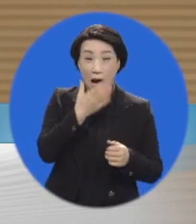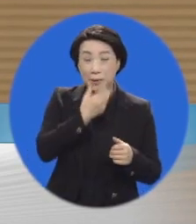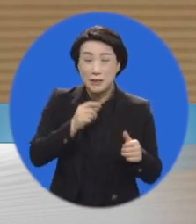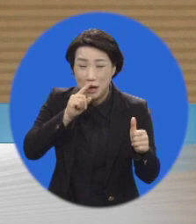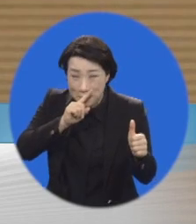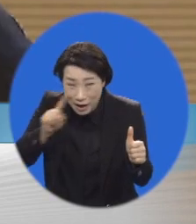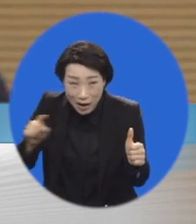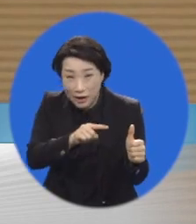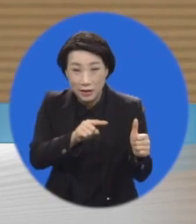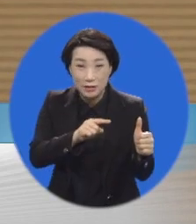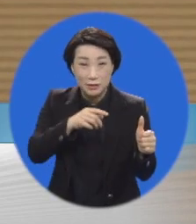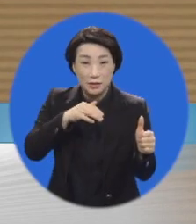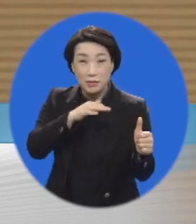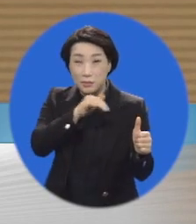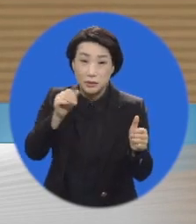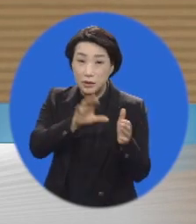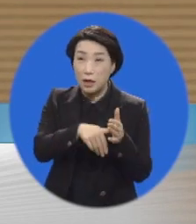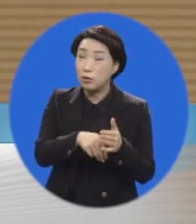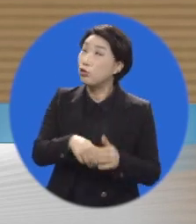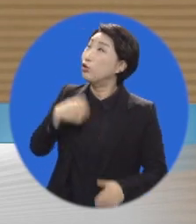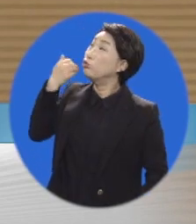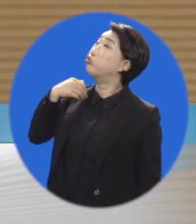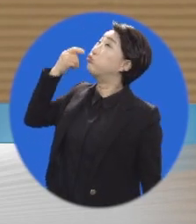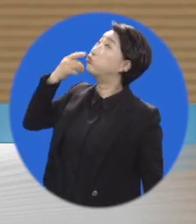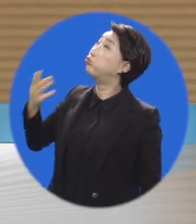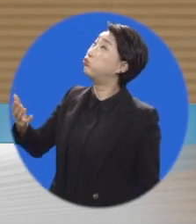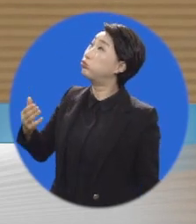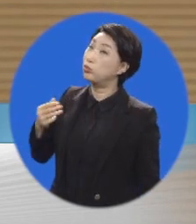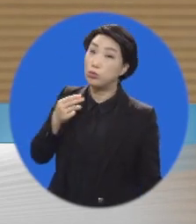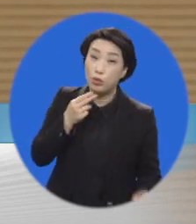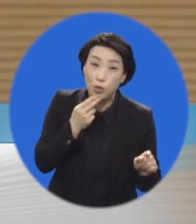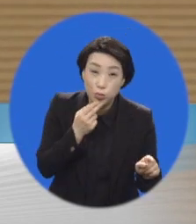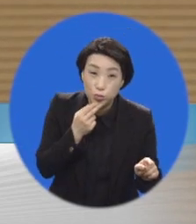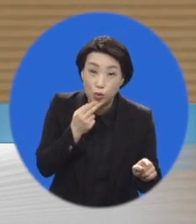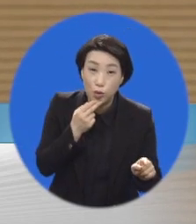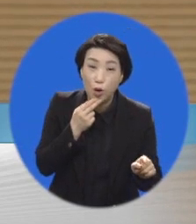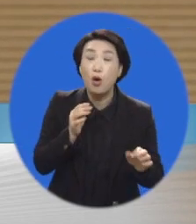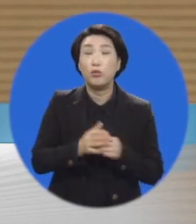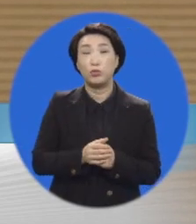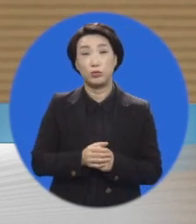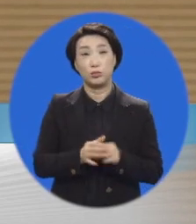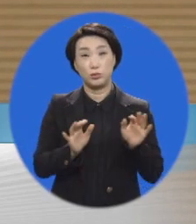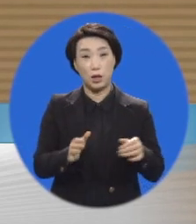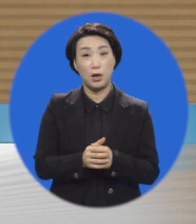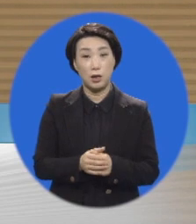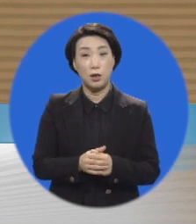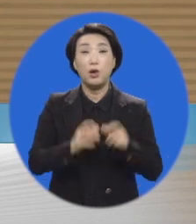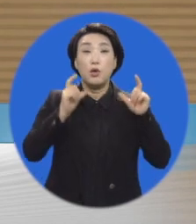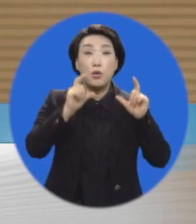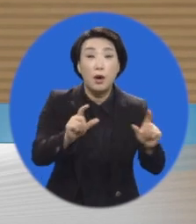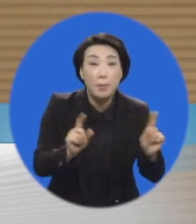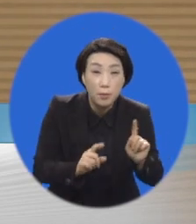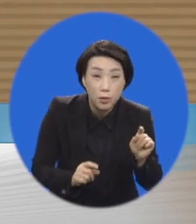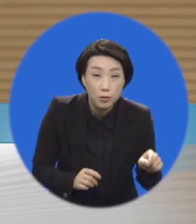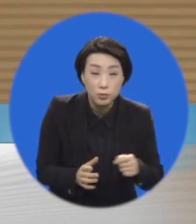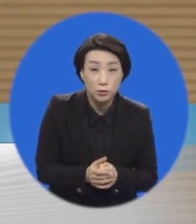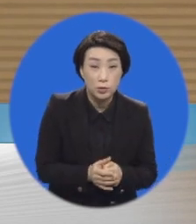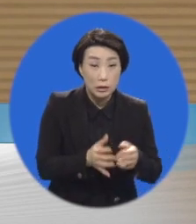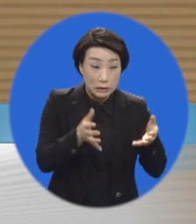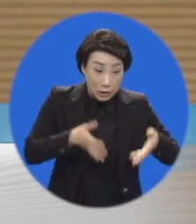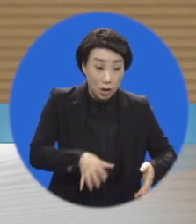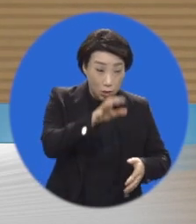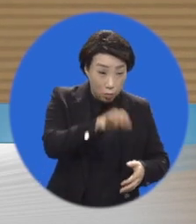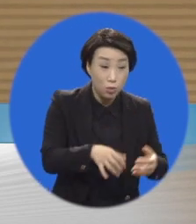아브라함아 당신이 누구냐고 묻지도 않아. 그냥 다짜고짜 하시는 말씀이